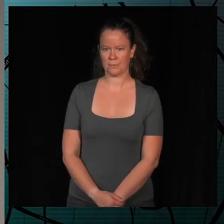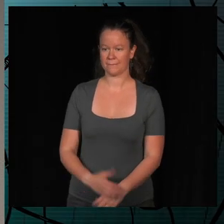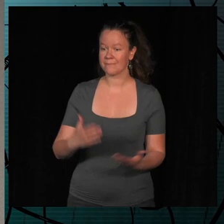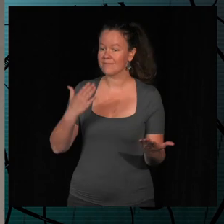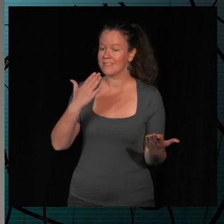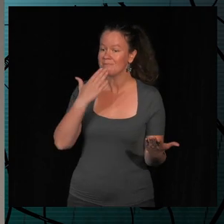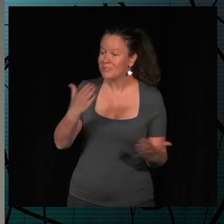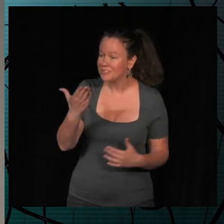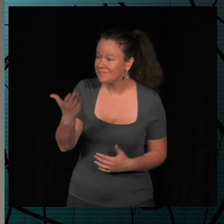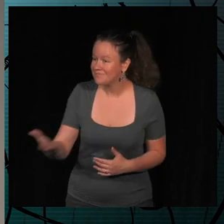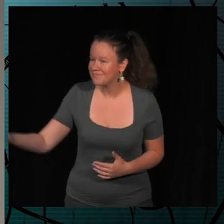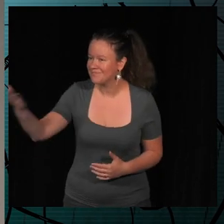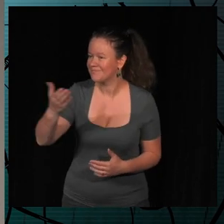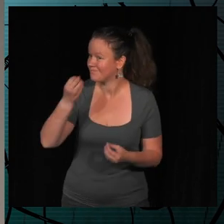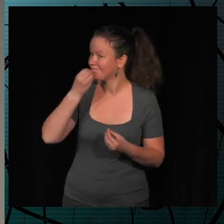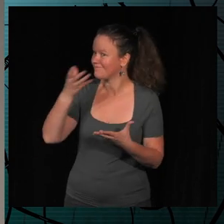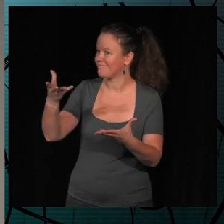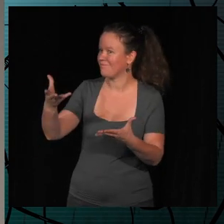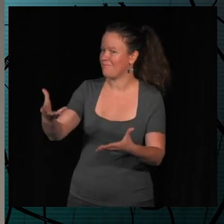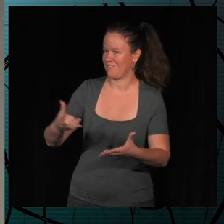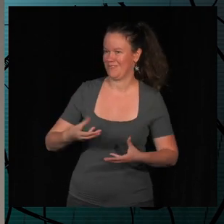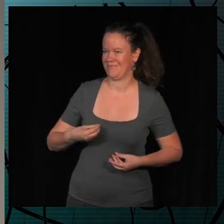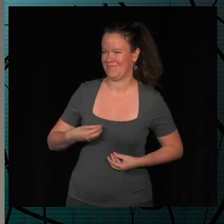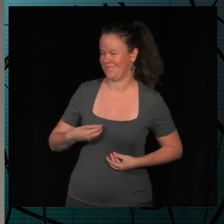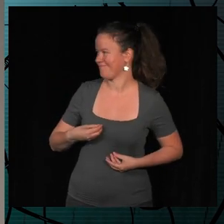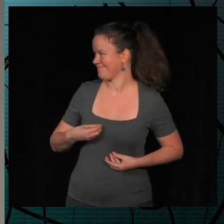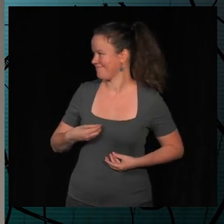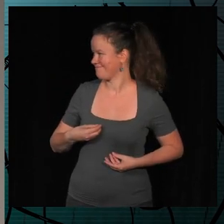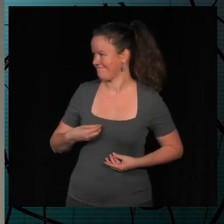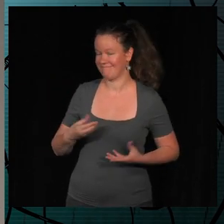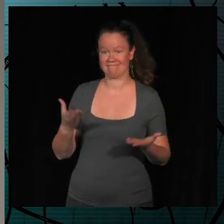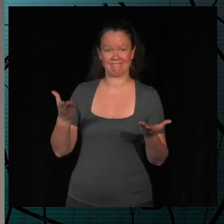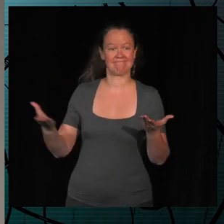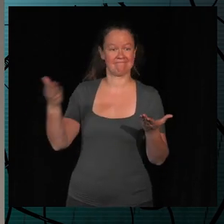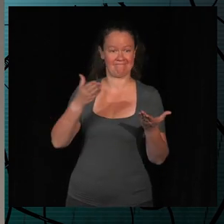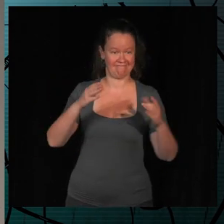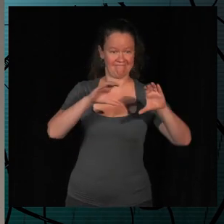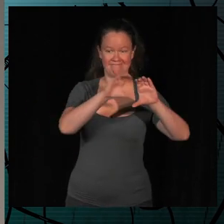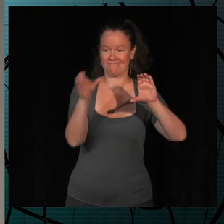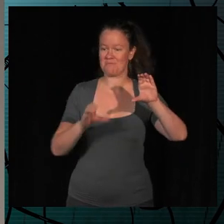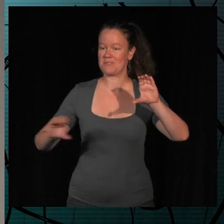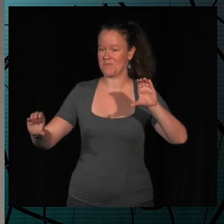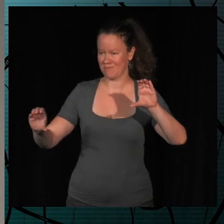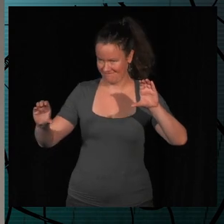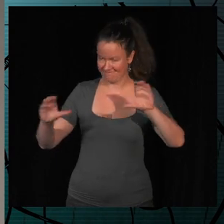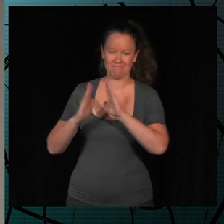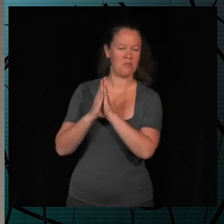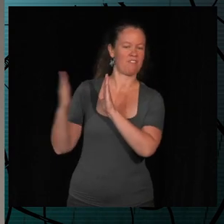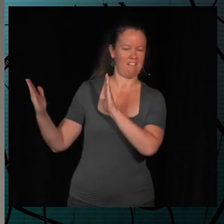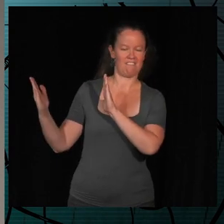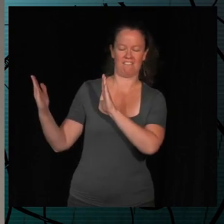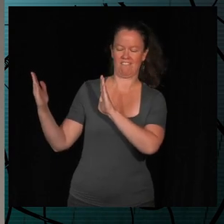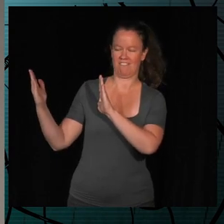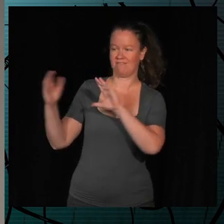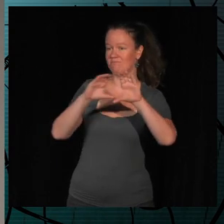bonjour à à toutes et à tous bienvenue Bienvenue au dans au Centre Pompidou ou la bibliothèque qui est berger depuis